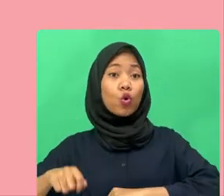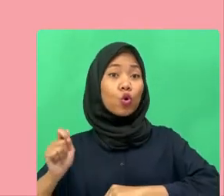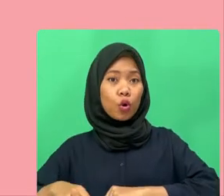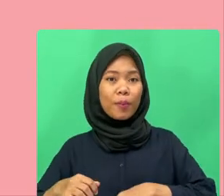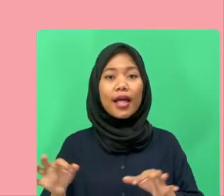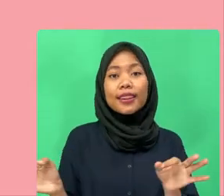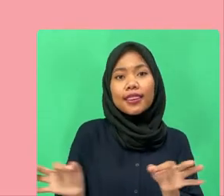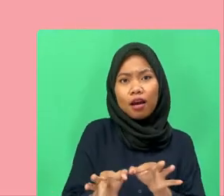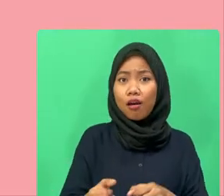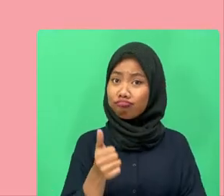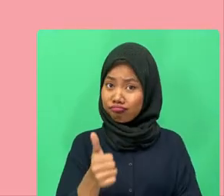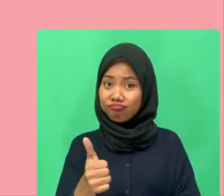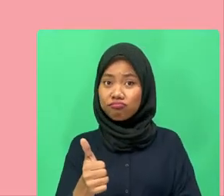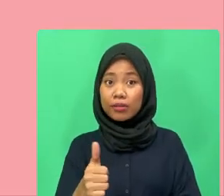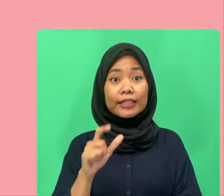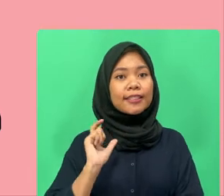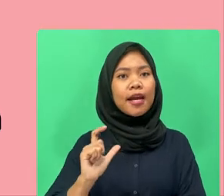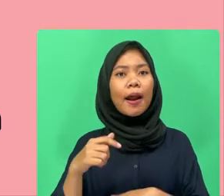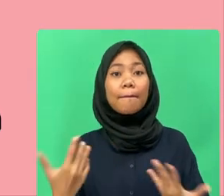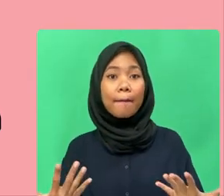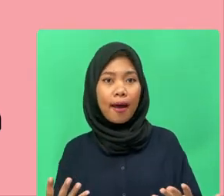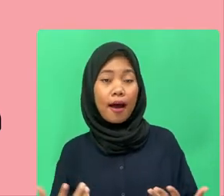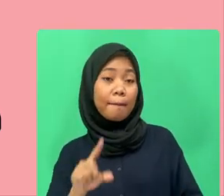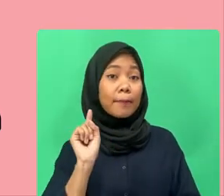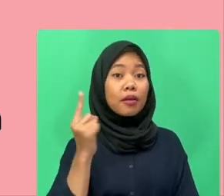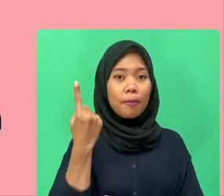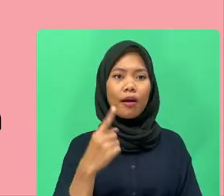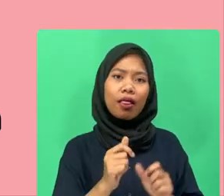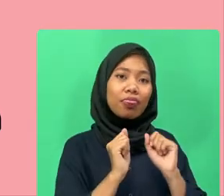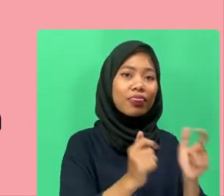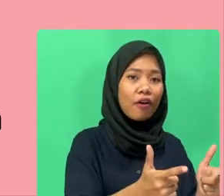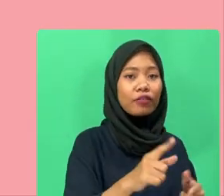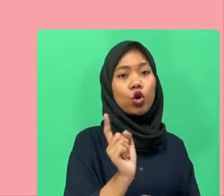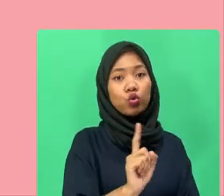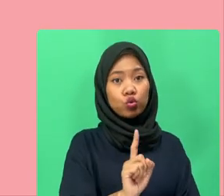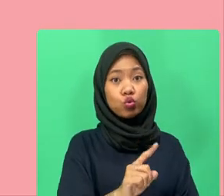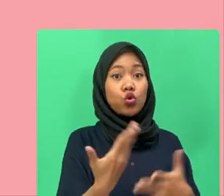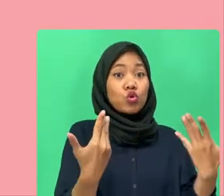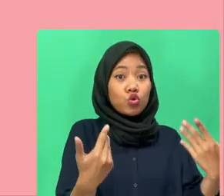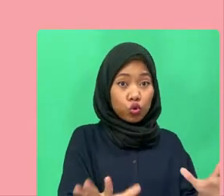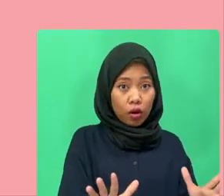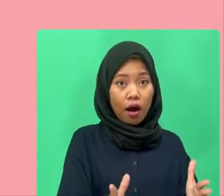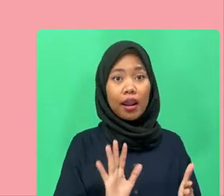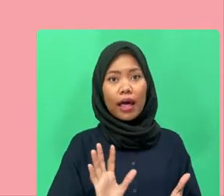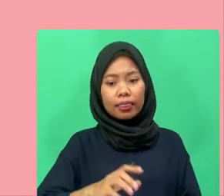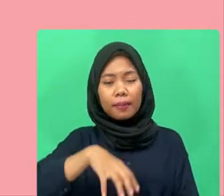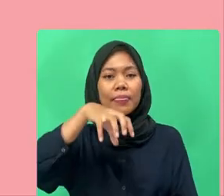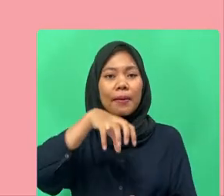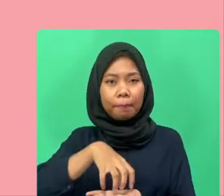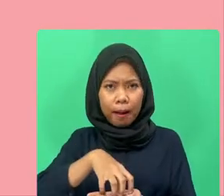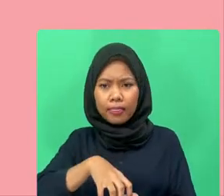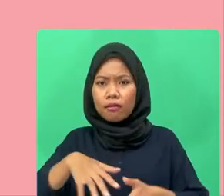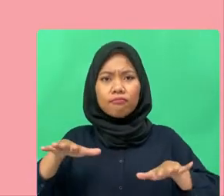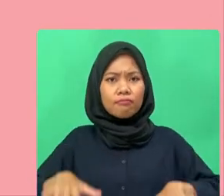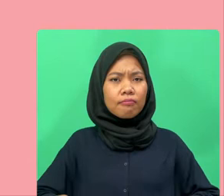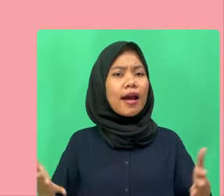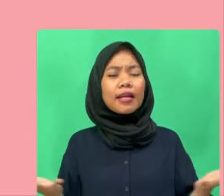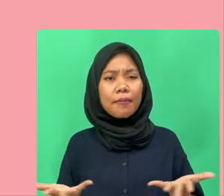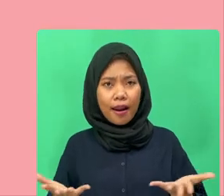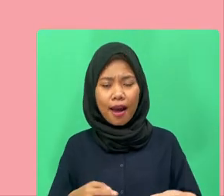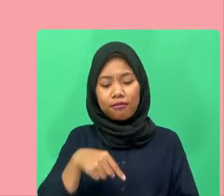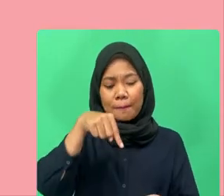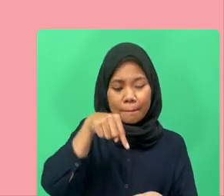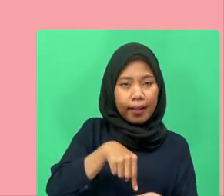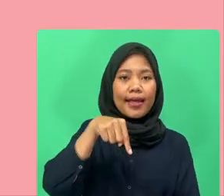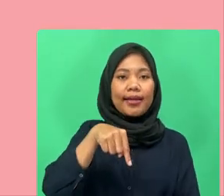hukum terdekat dari lokasi Anda. Dengan pertama-tama mendaftarkan diri Anda, kemudian menentukan lokasi atau titik